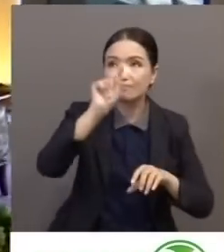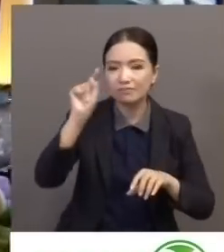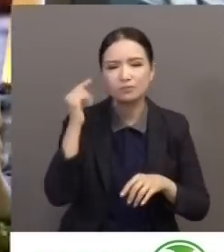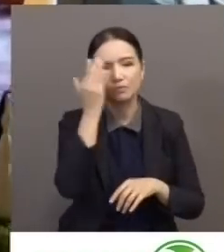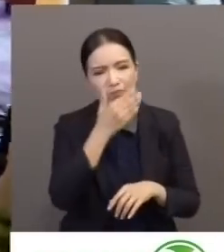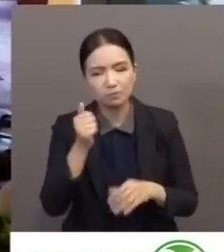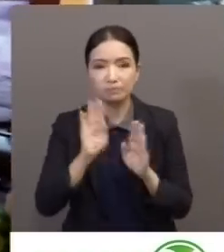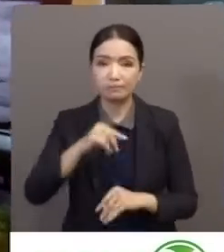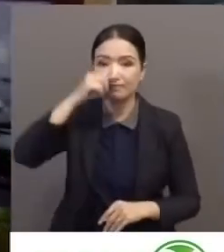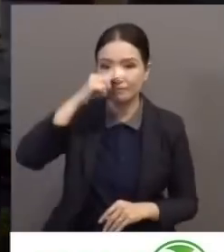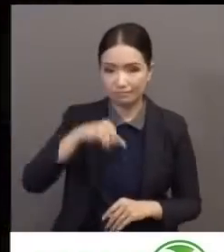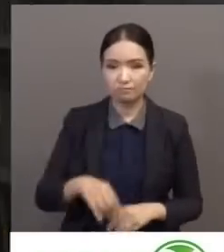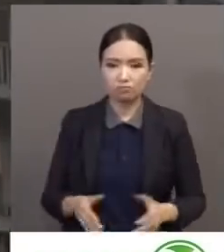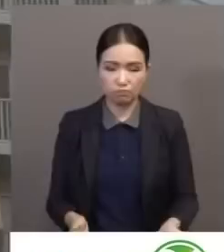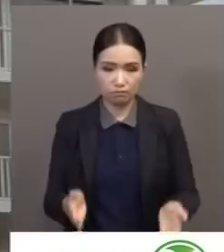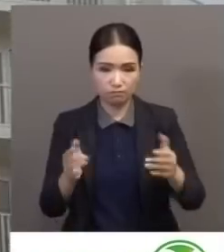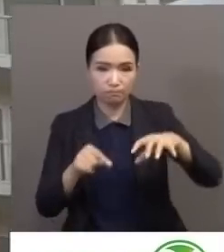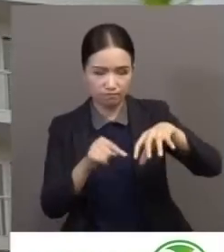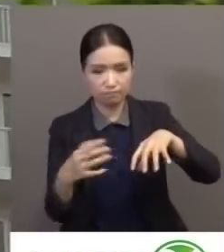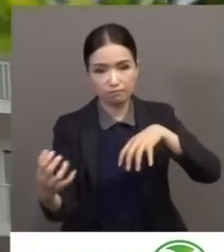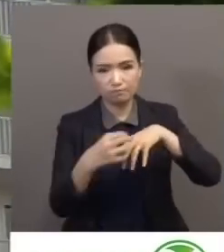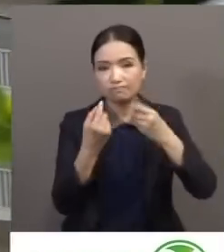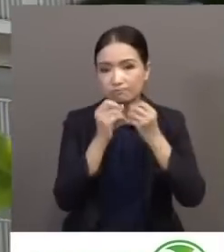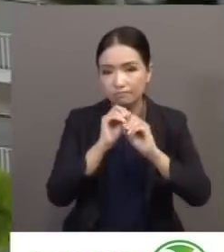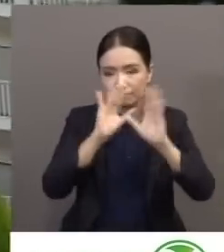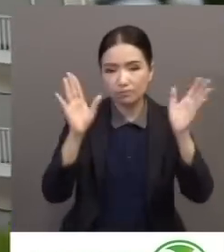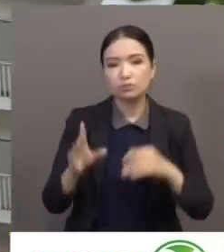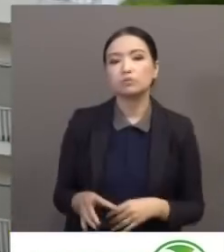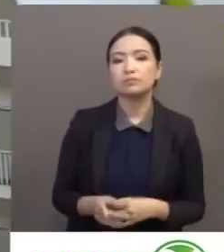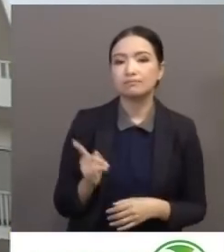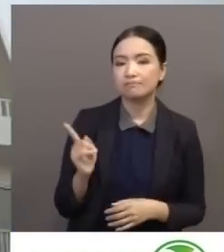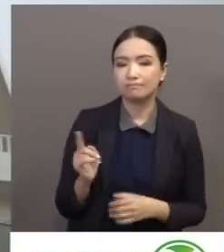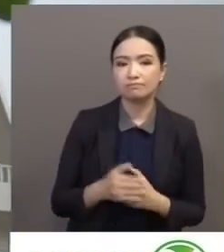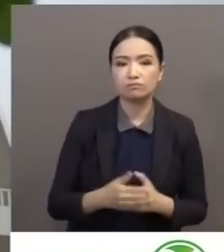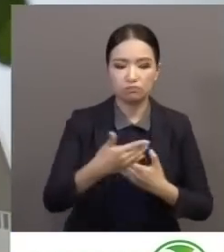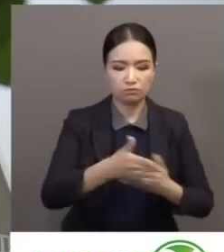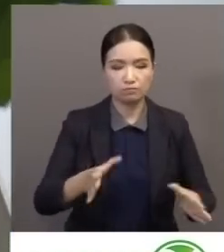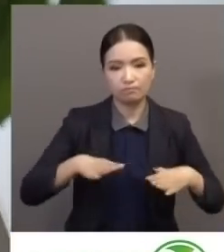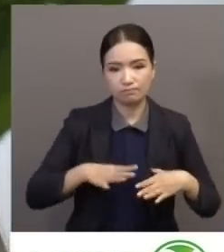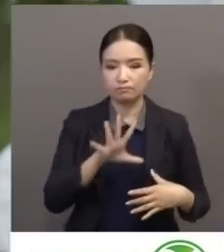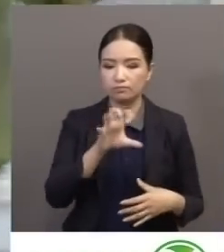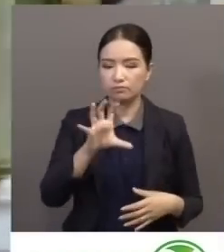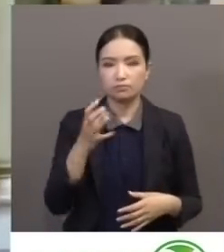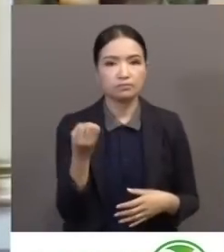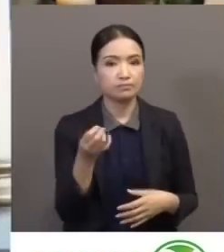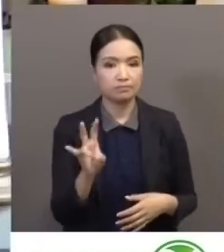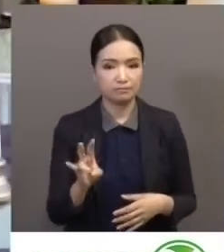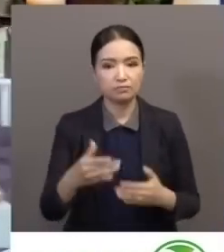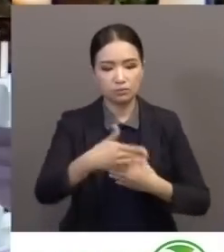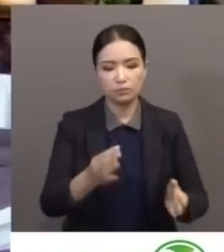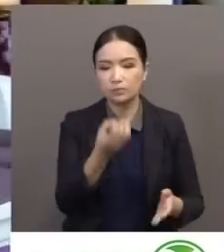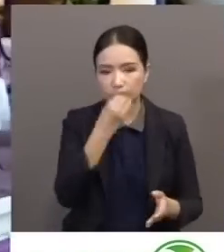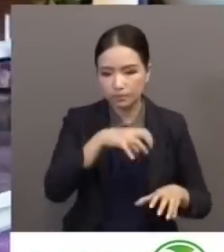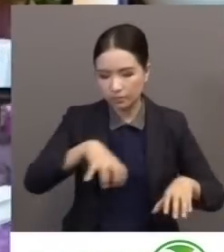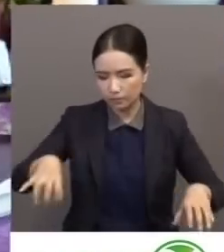อกลักษณ์ความเป็นไทยตัวอาคารมีสัญลักษณ์ที่ชัดเจนค่ะว่าเป็นดุสิตธานีมีจำนวนห้องพัก517 ห้องมีห้องอาหา